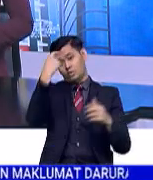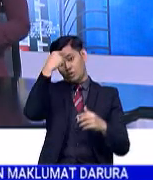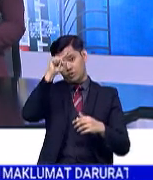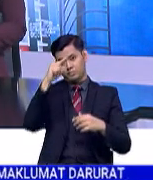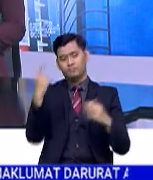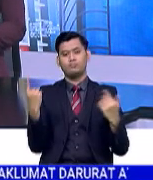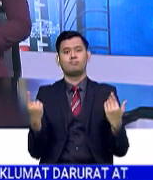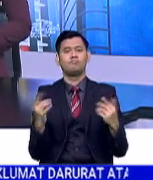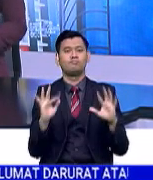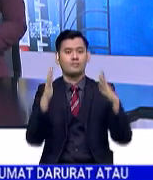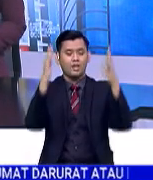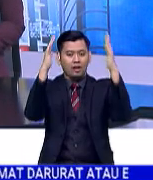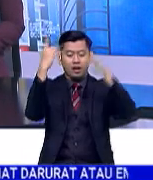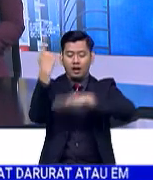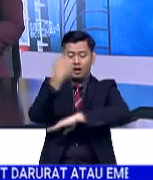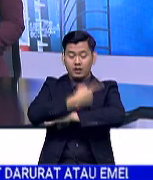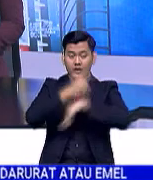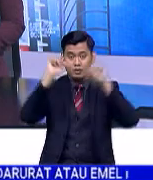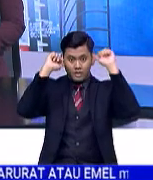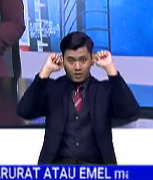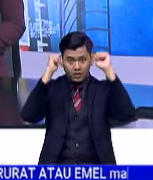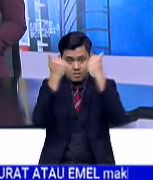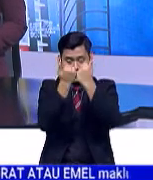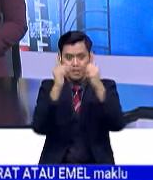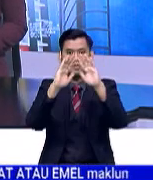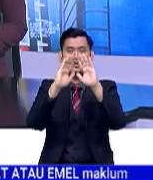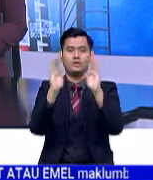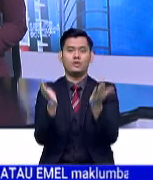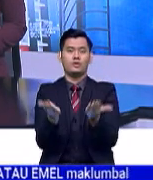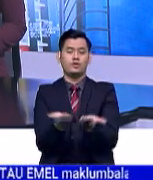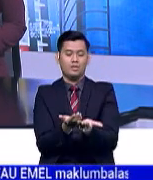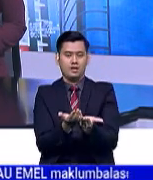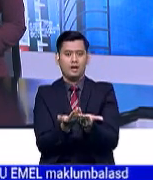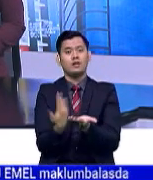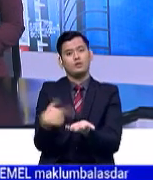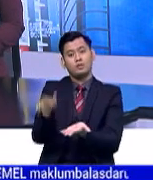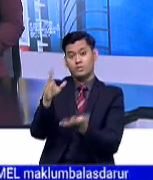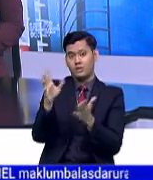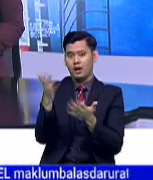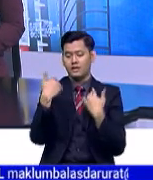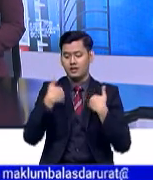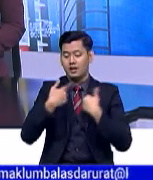Sedunia, wartawan Amirul Syafiq mengupas realiti di sebaliknya.